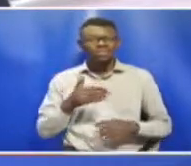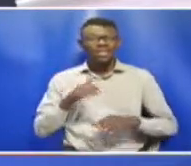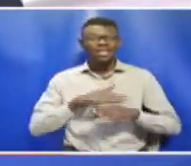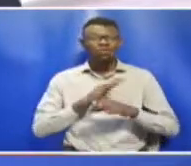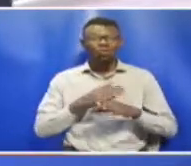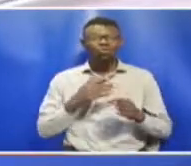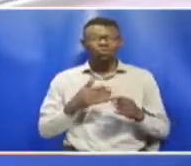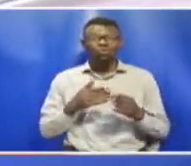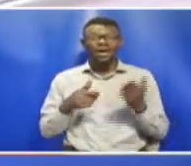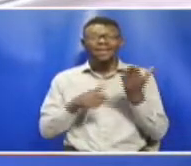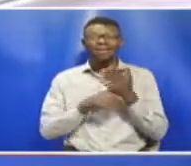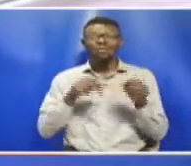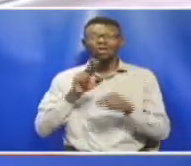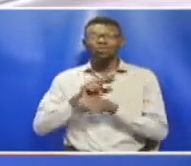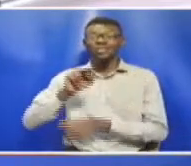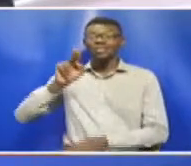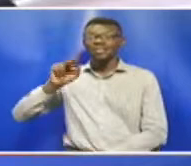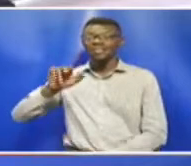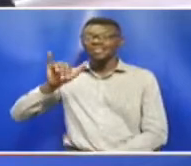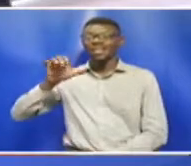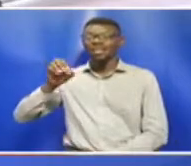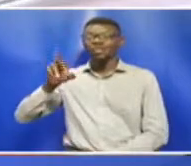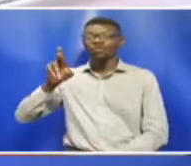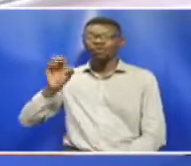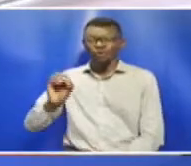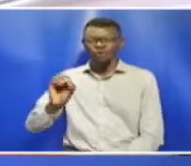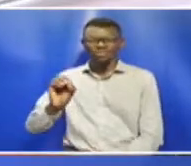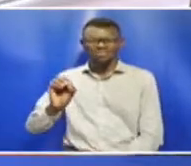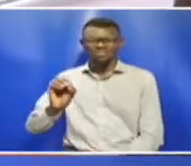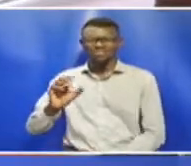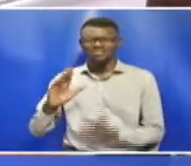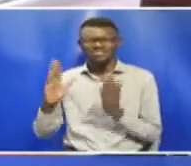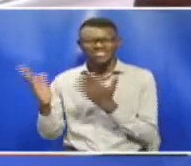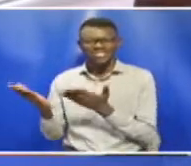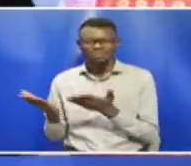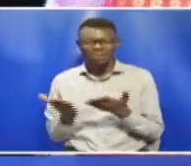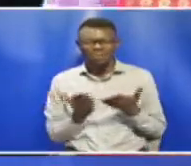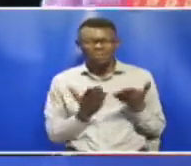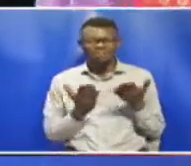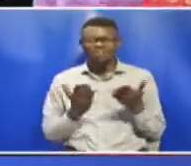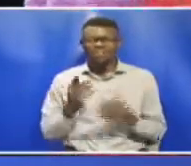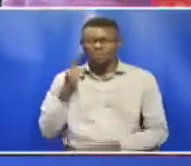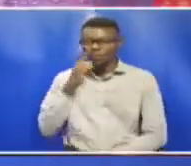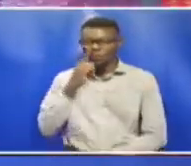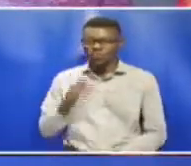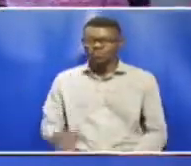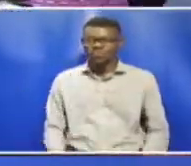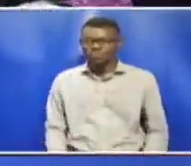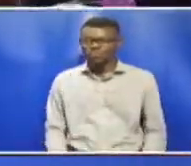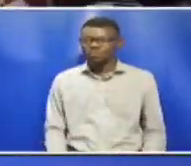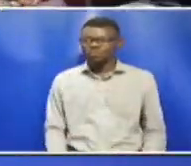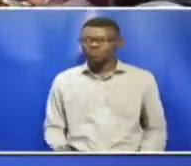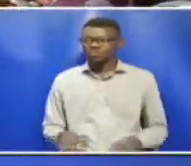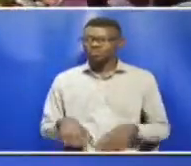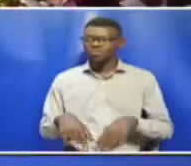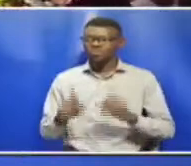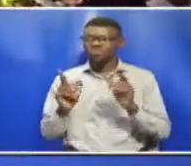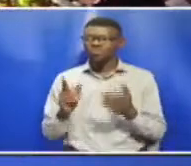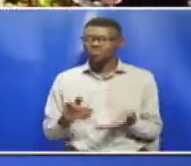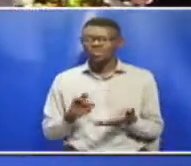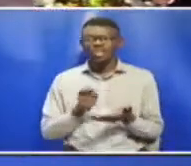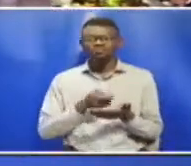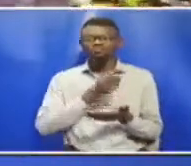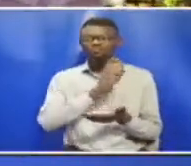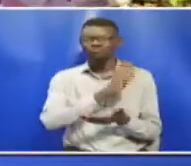akikuita Nyoro. Karibu sana mbali. Baraka zikafuata kutoka kwa askofu